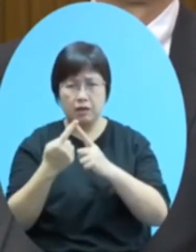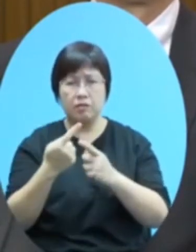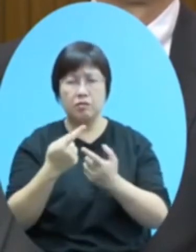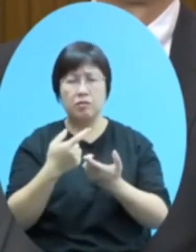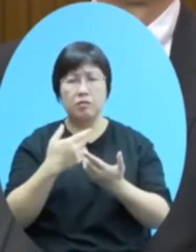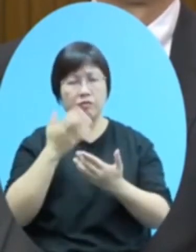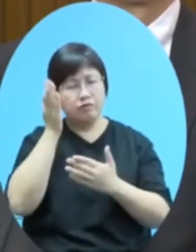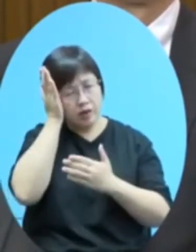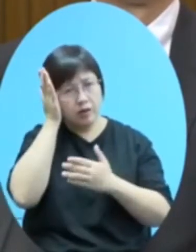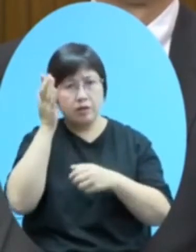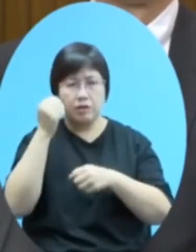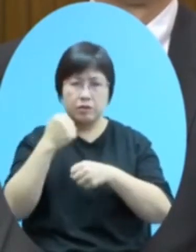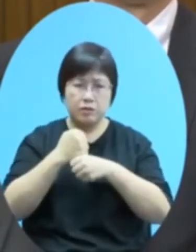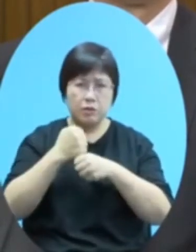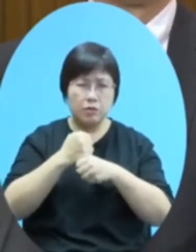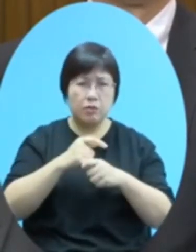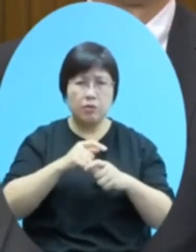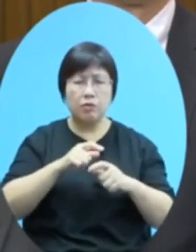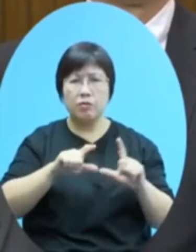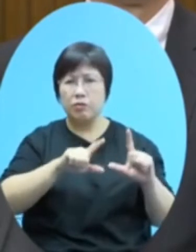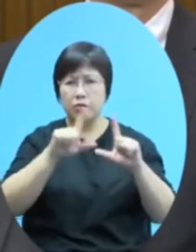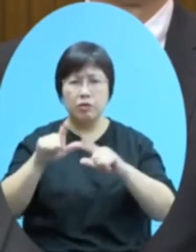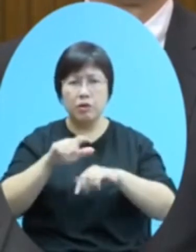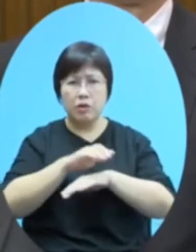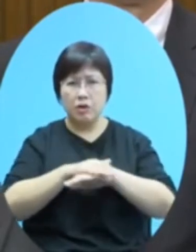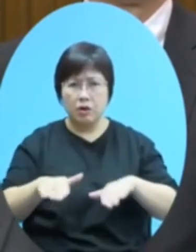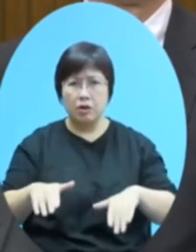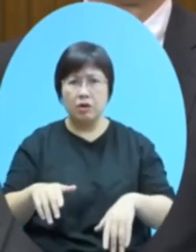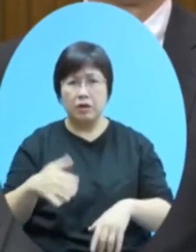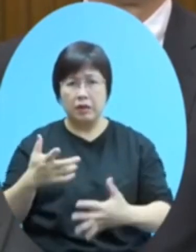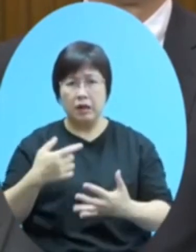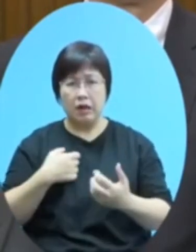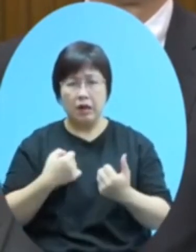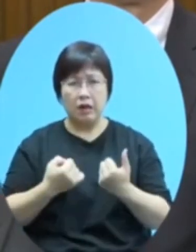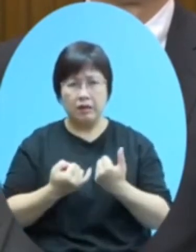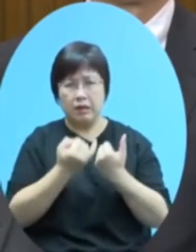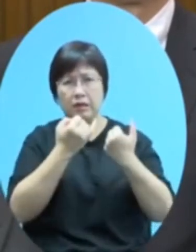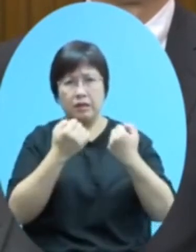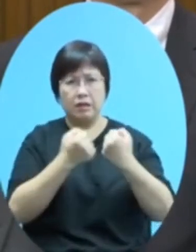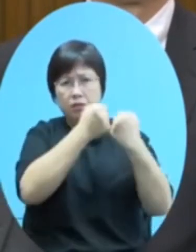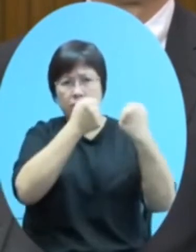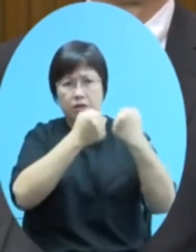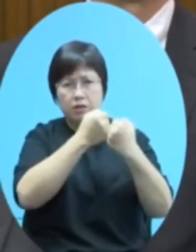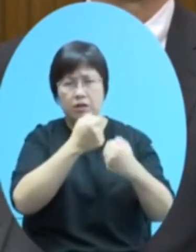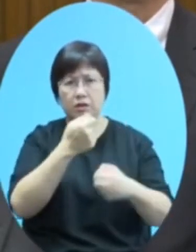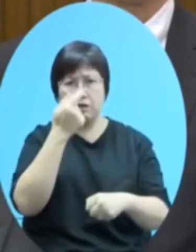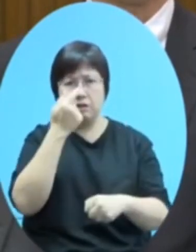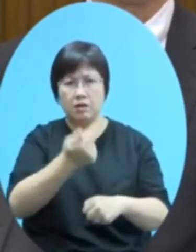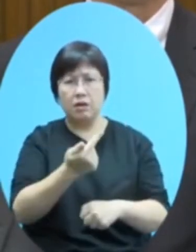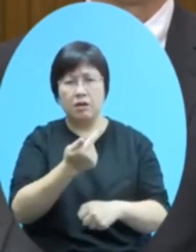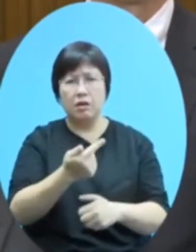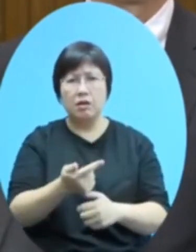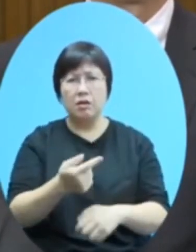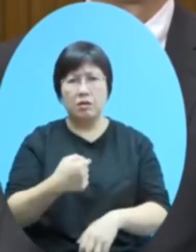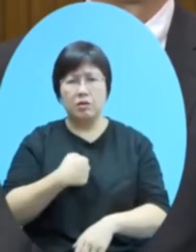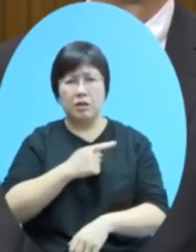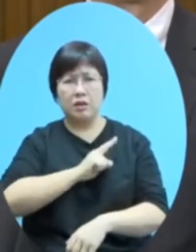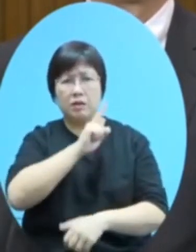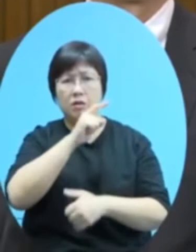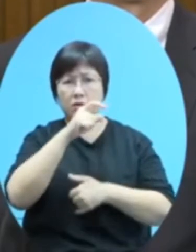業，已經是這麼大的挑戰的時候，這個已經不是我個